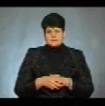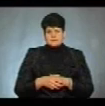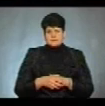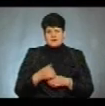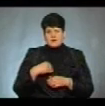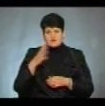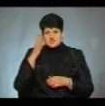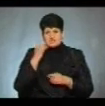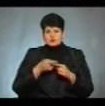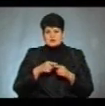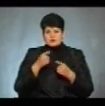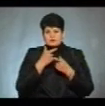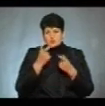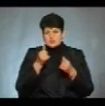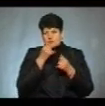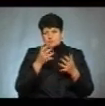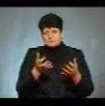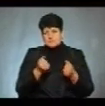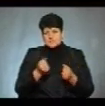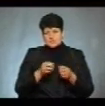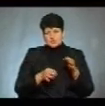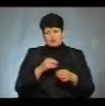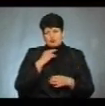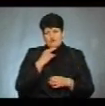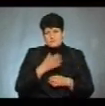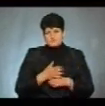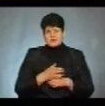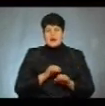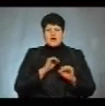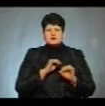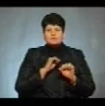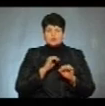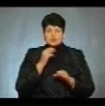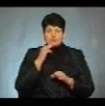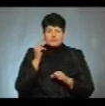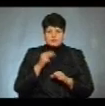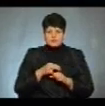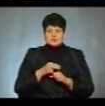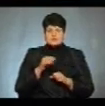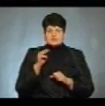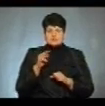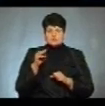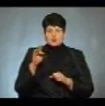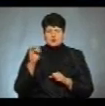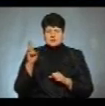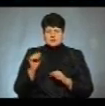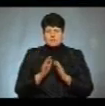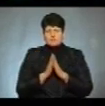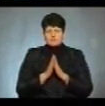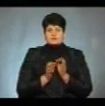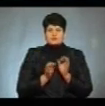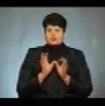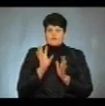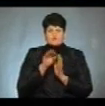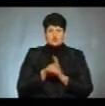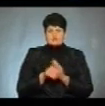Я вважаю, що ця інформація не може братися судом до уваги. Адвокат обвинуваченого Максима Кондратенка Тарас Строцень попросив суд не вносити